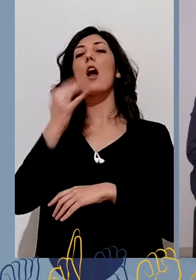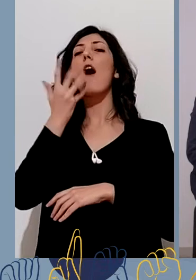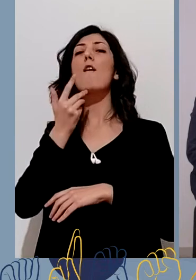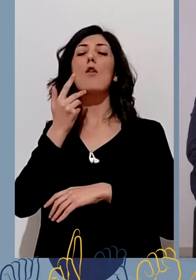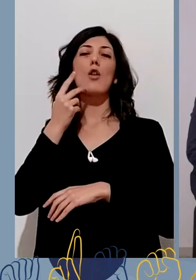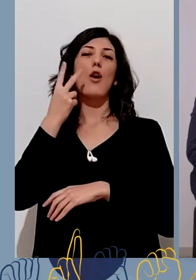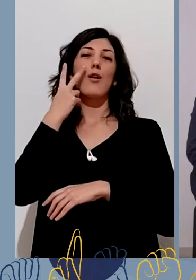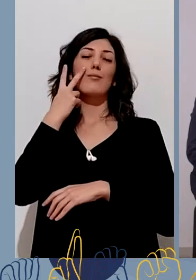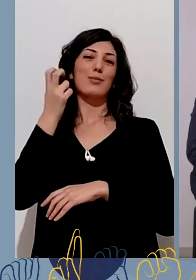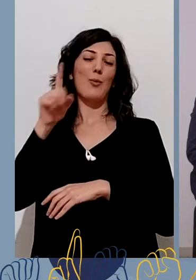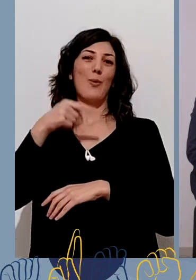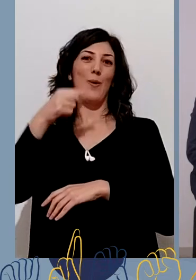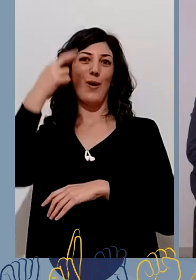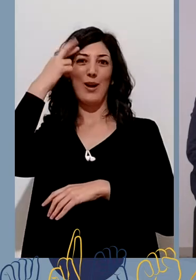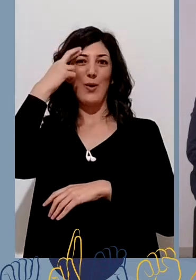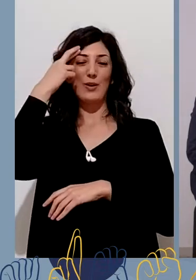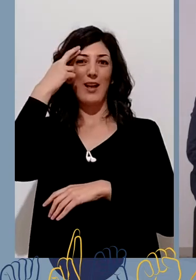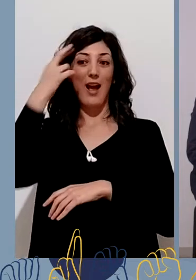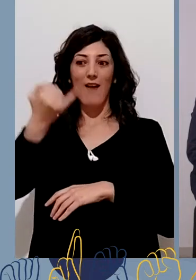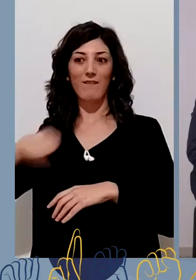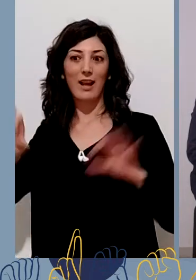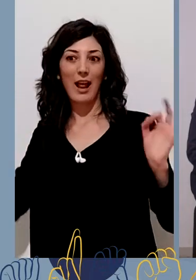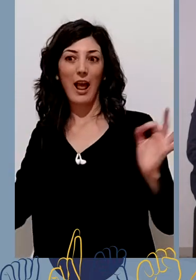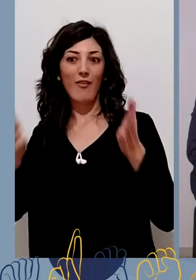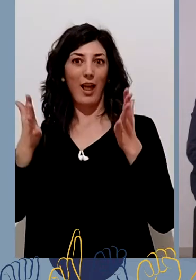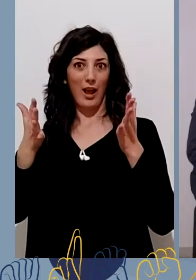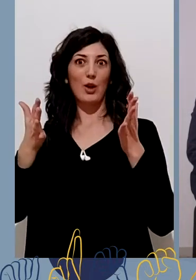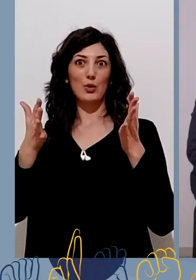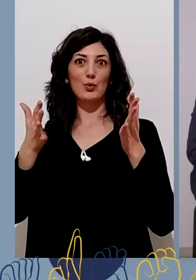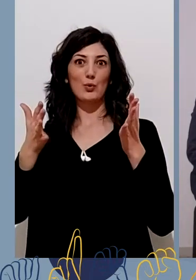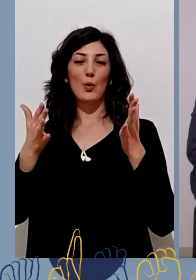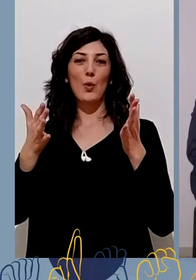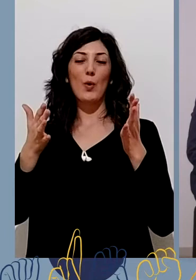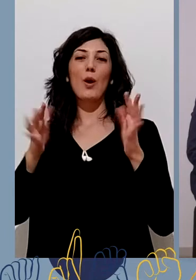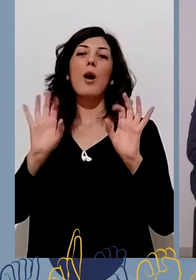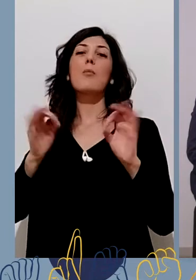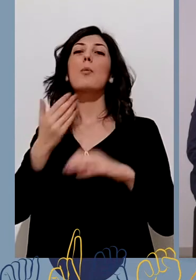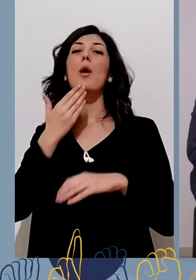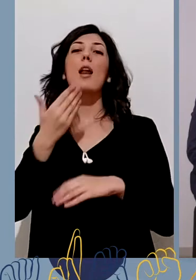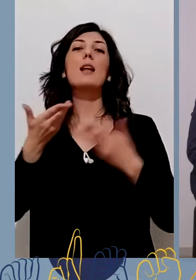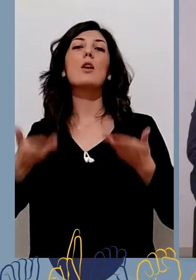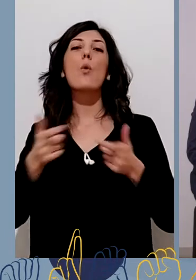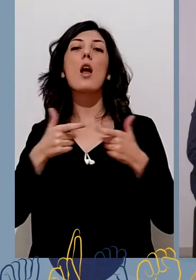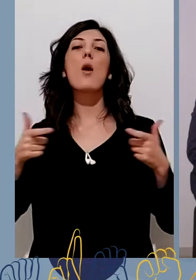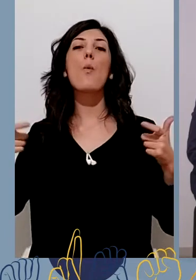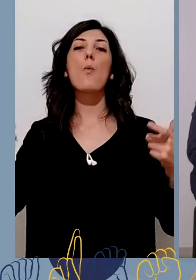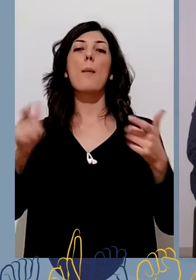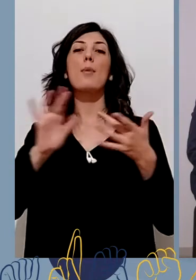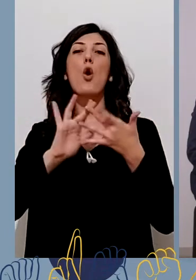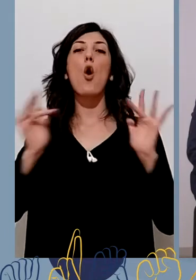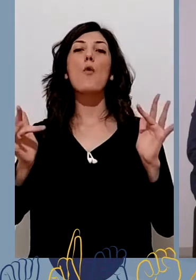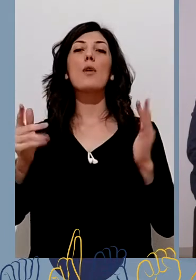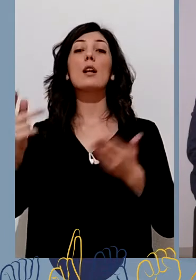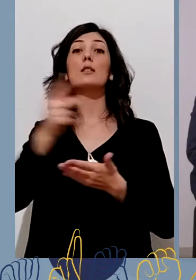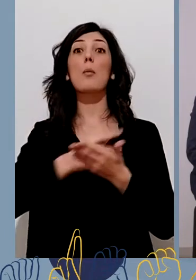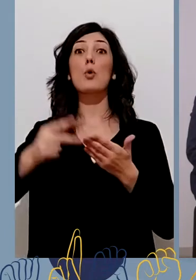fine dell'evento, perché proprio grazie a questa web conference è nato il progetto di un nuovo corso da parte di